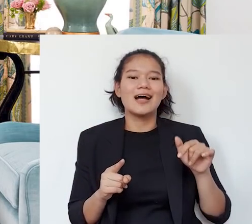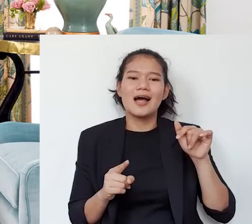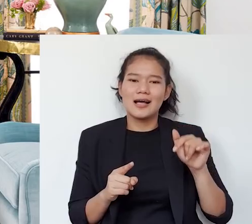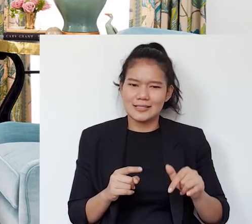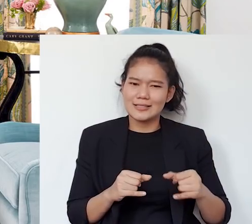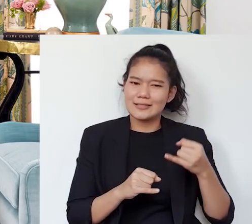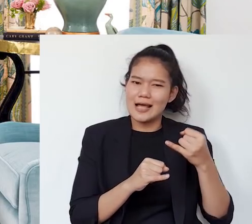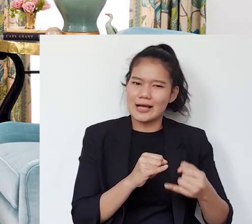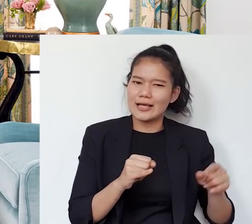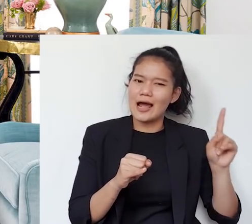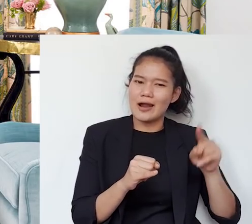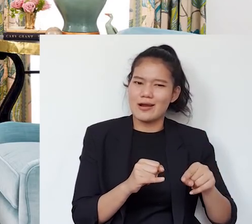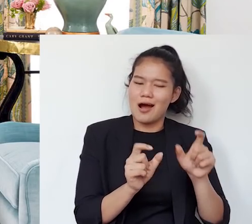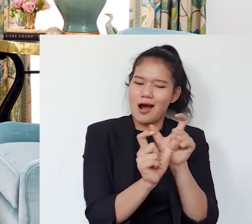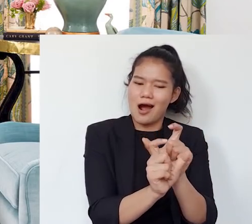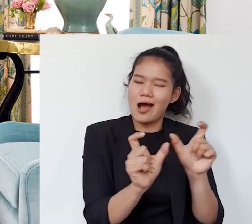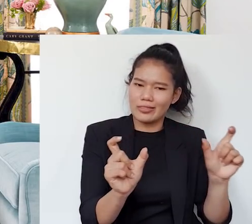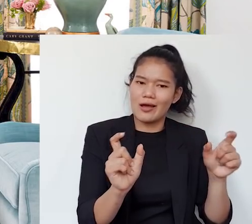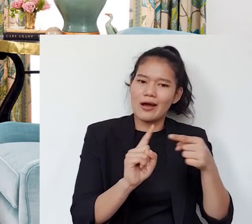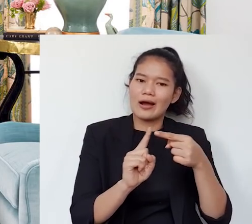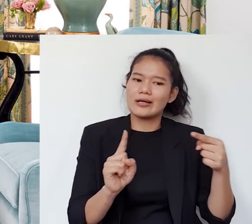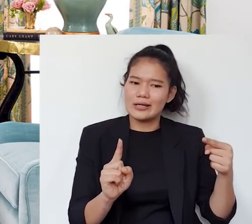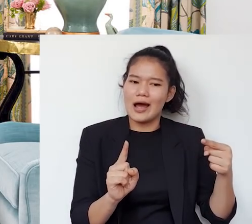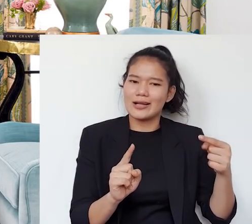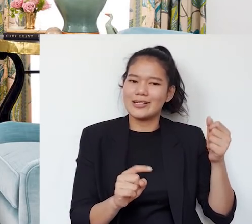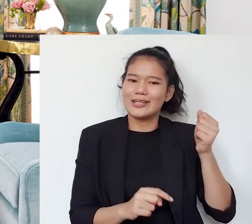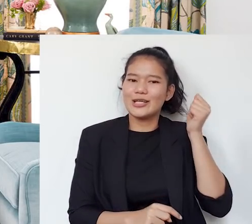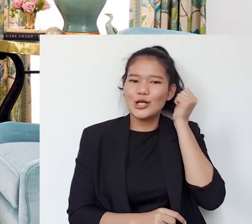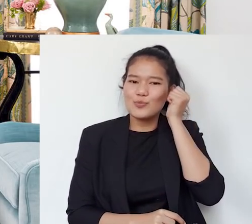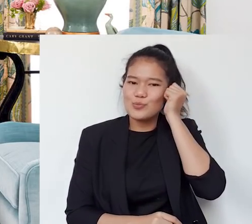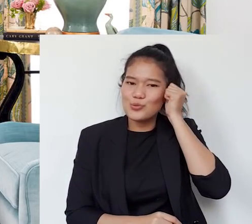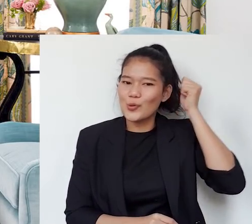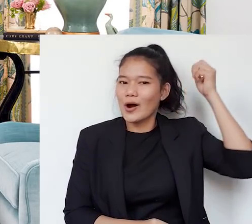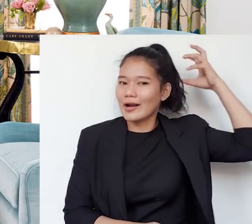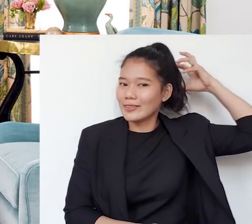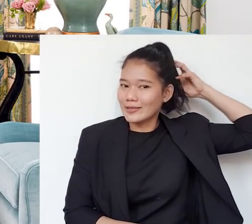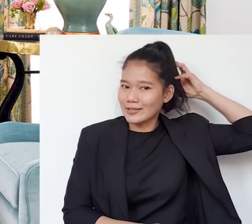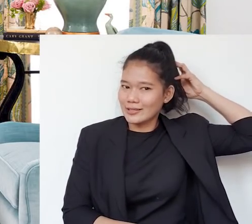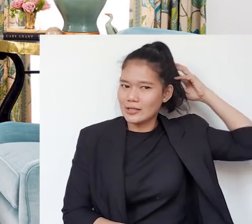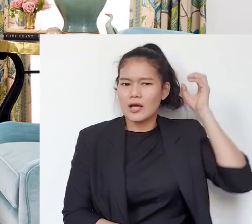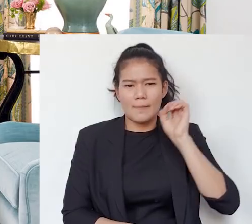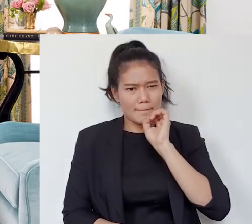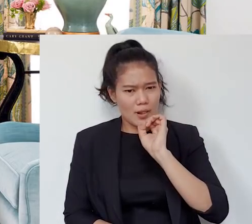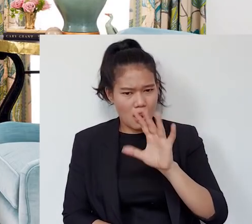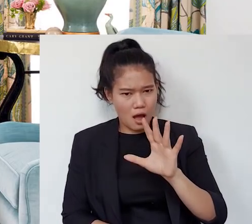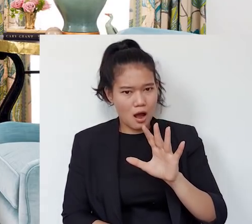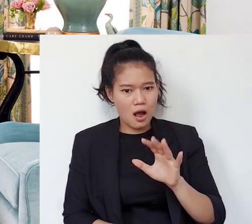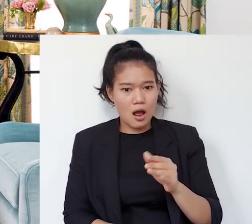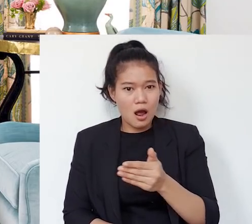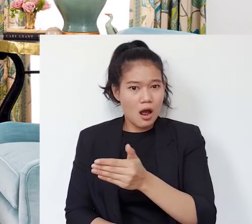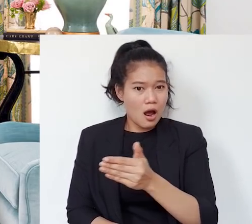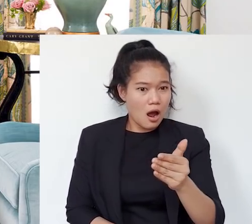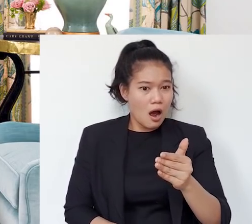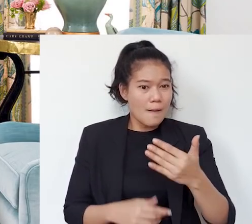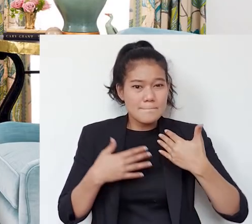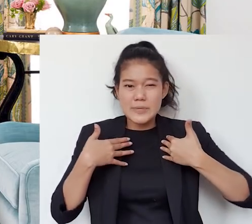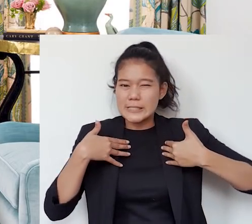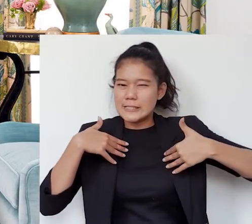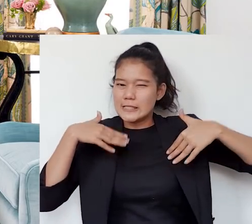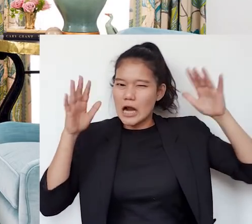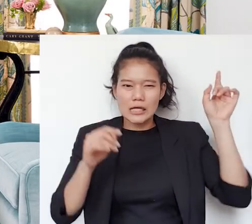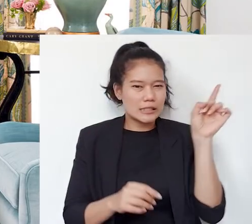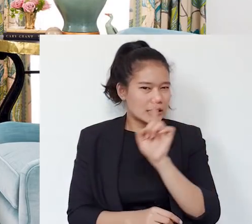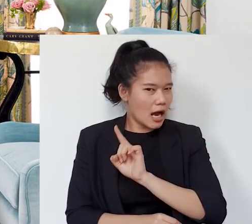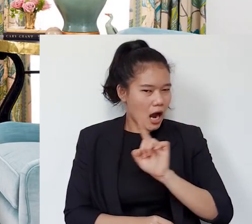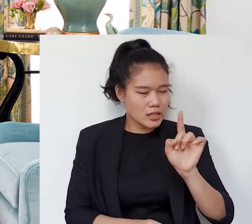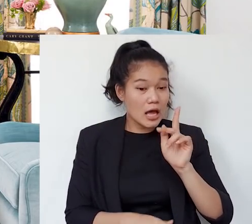ini dengan satu kutipan dari Kartini. Kartini mengatakan, jangan pernah menyerah